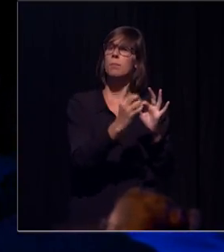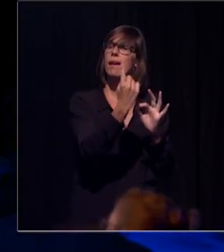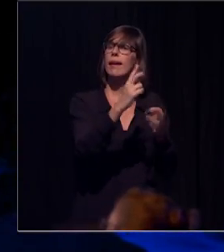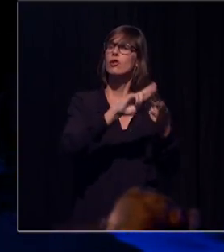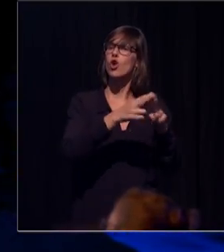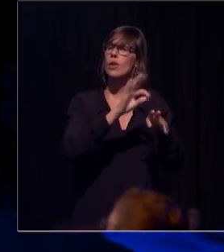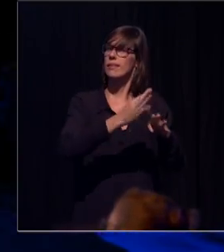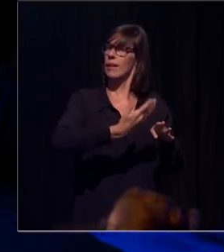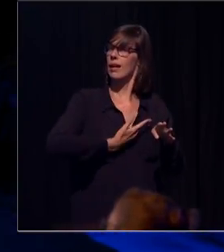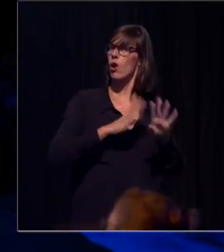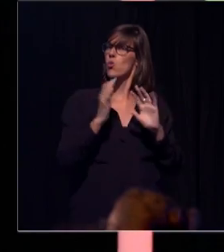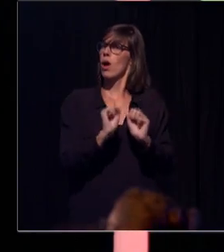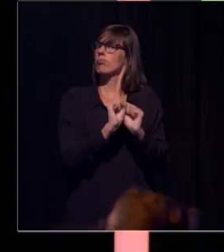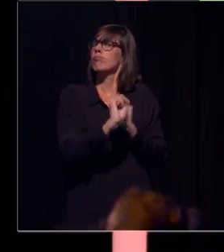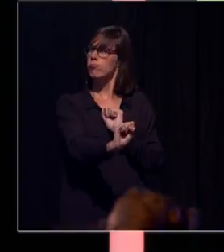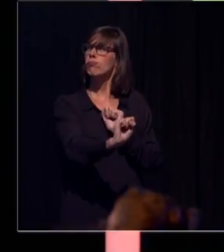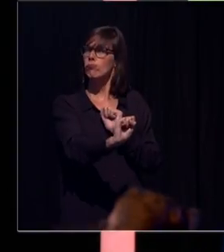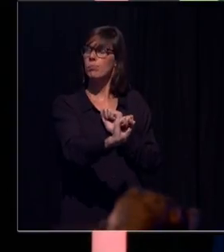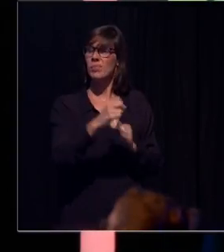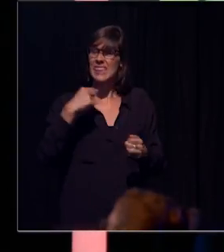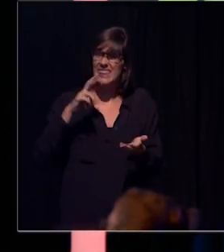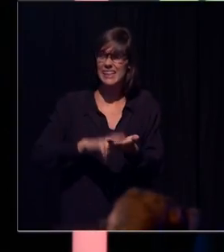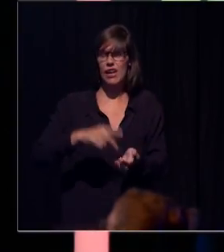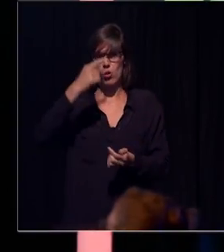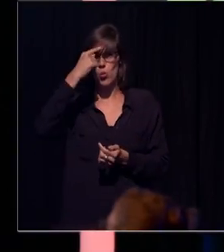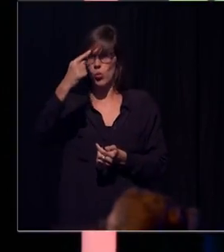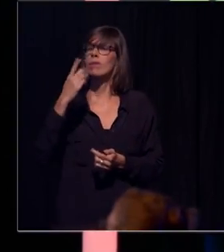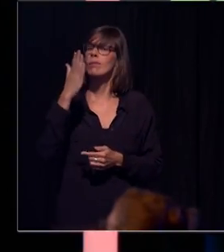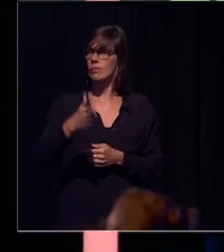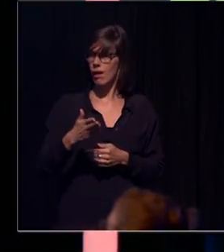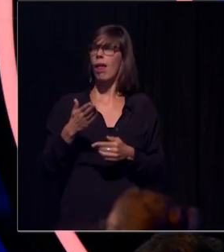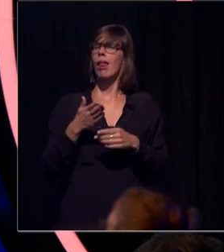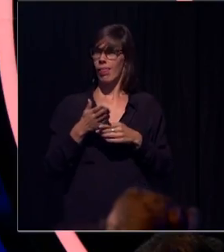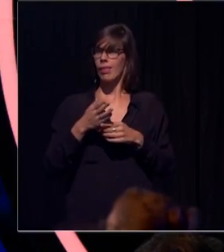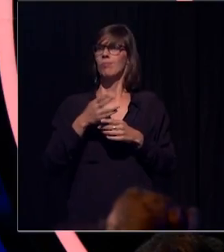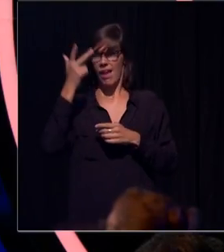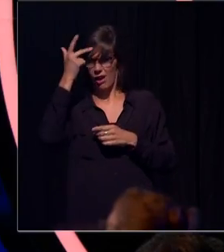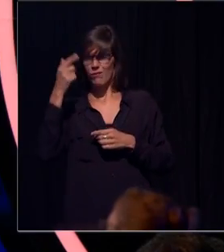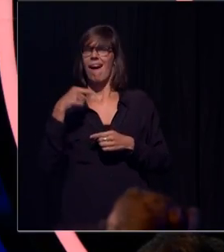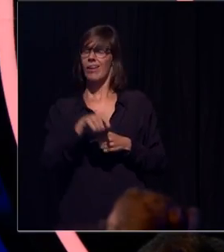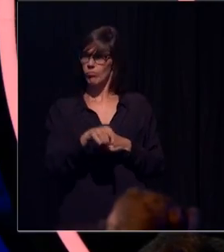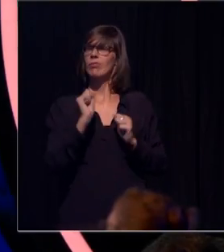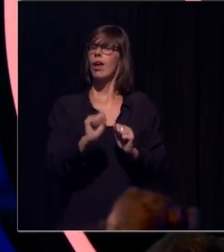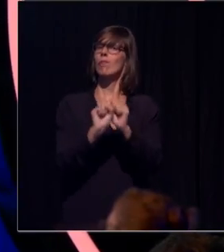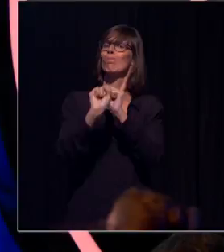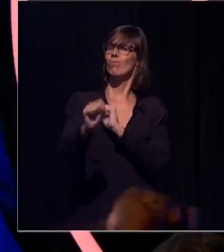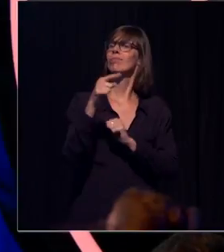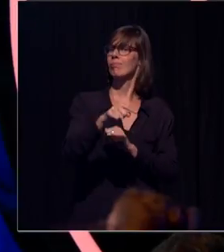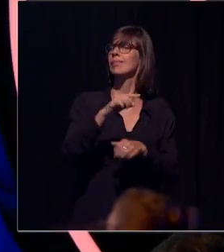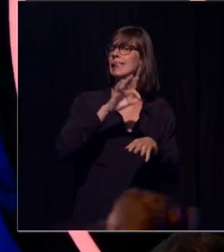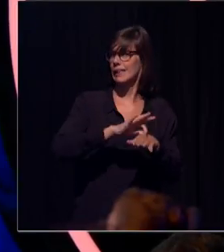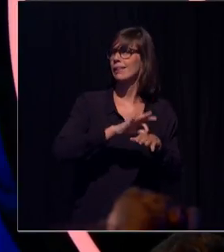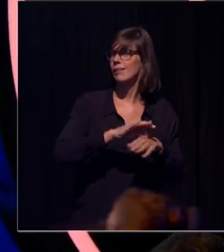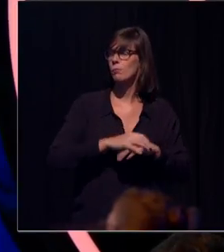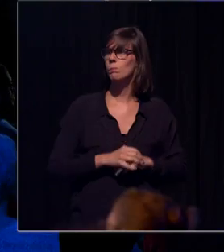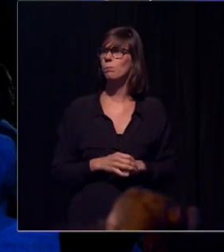een netwerk dat Inodia heet waar we proberen te verstaan wie type 1 gaat krijgen en hoe we